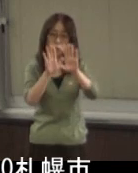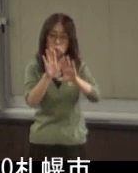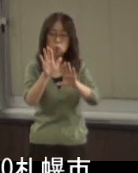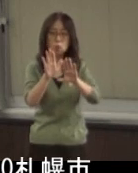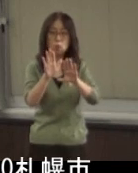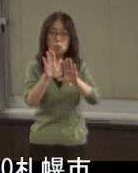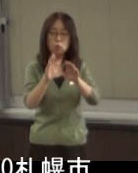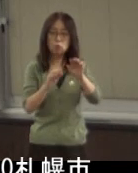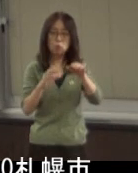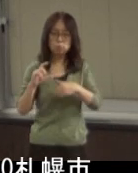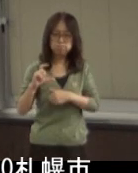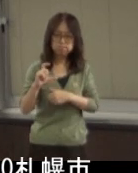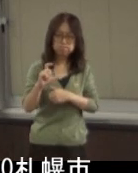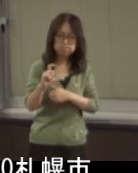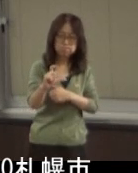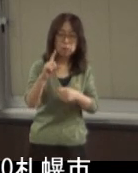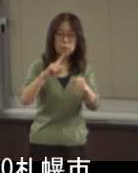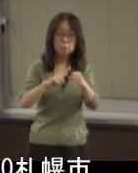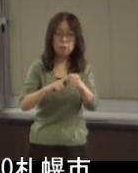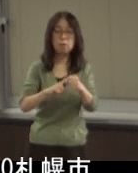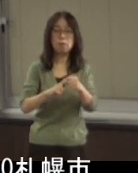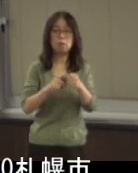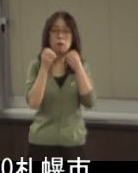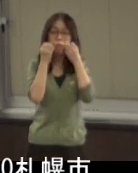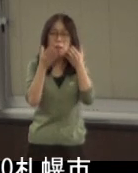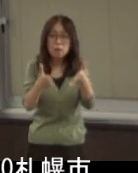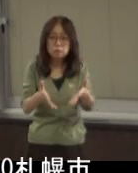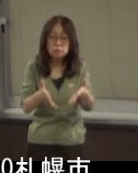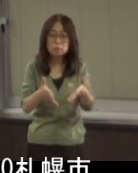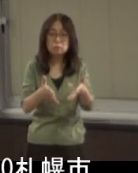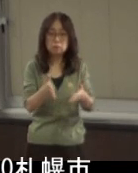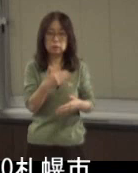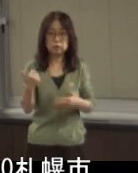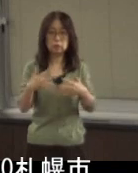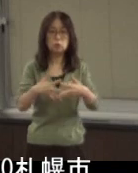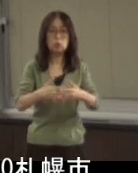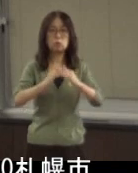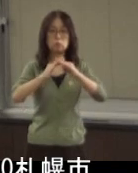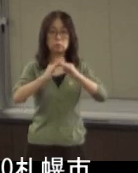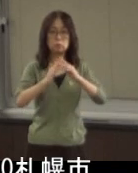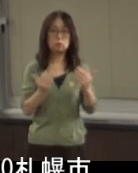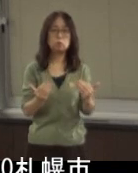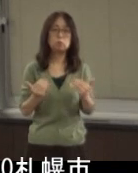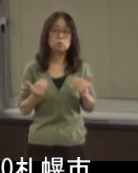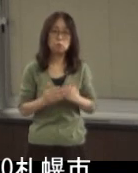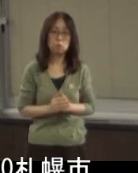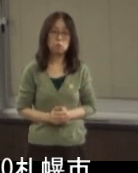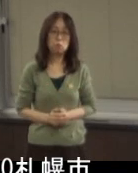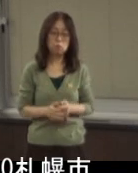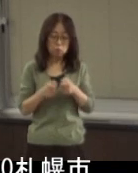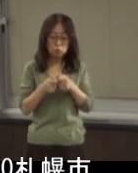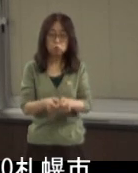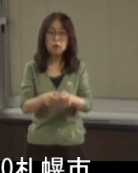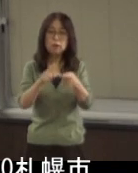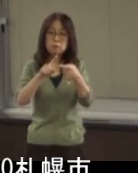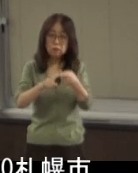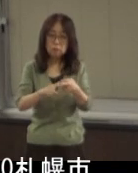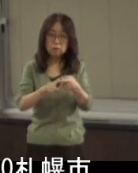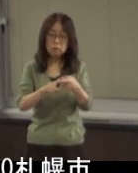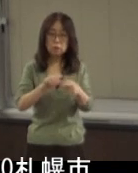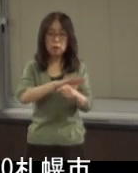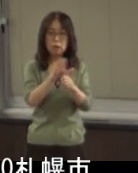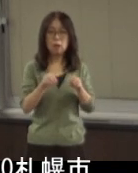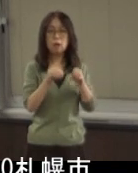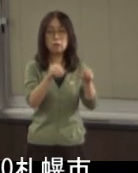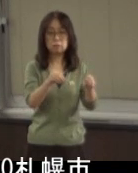ために新たな取り組みを行うことといたします。具体的には感染リスク低減